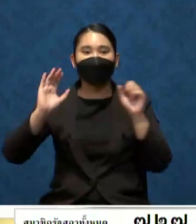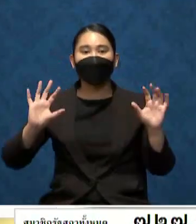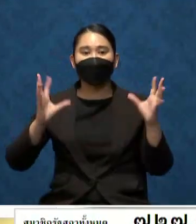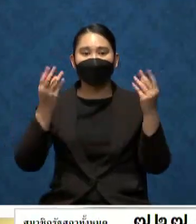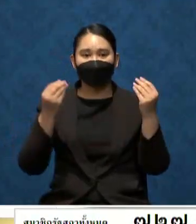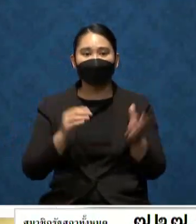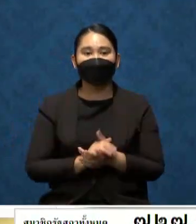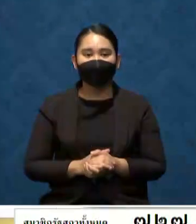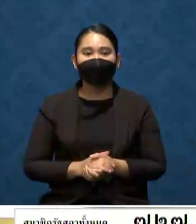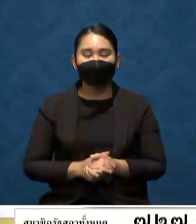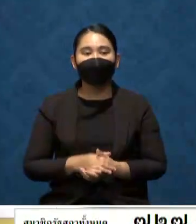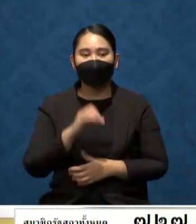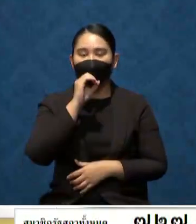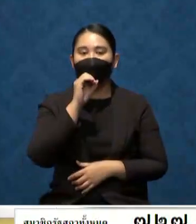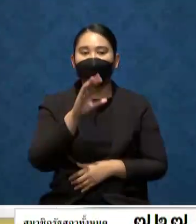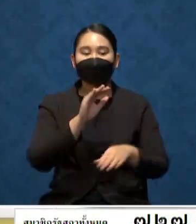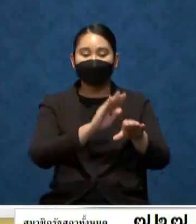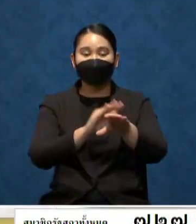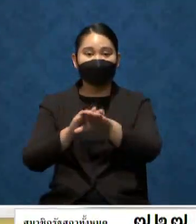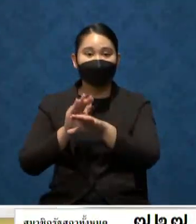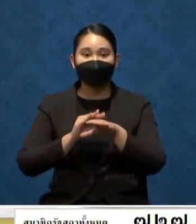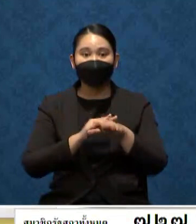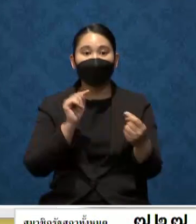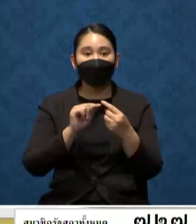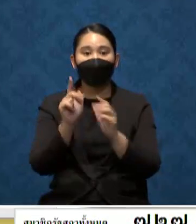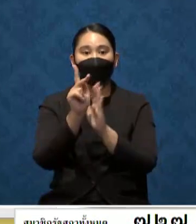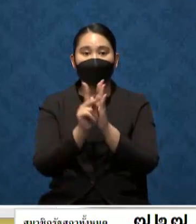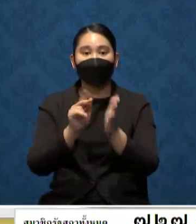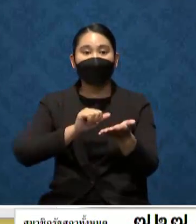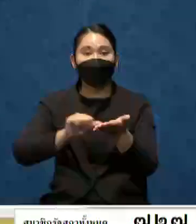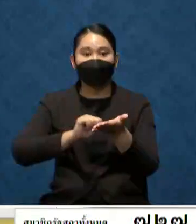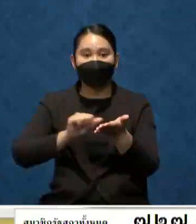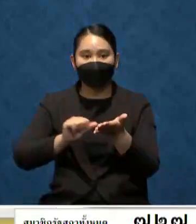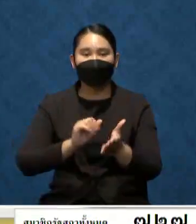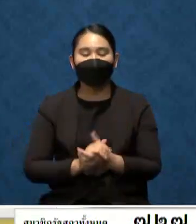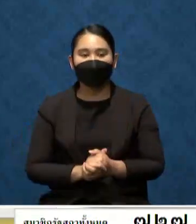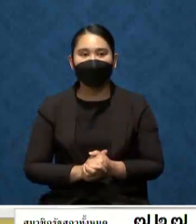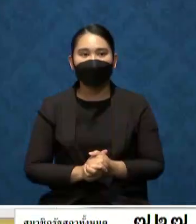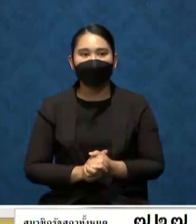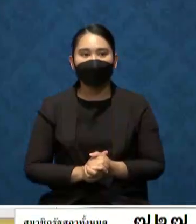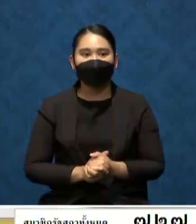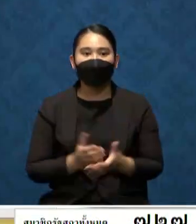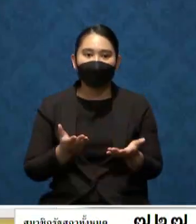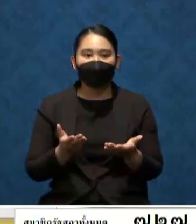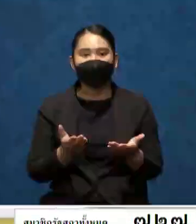ขออนุญาตย้ำเรื่องการที่จะแก้ไขกฎหมายให้